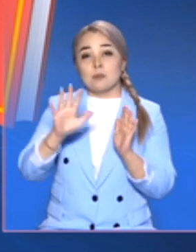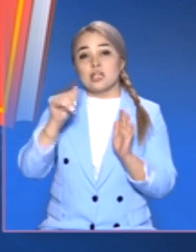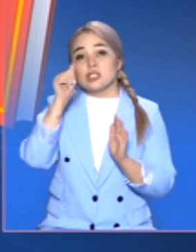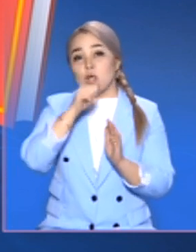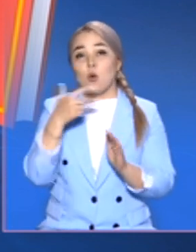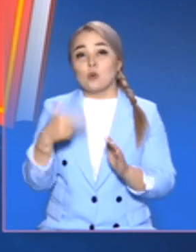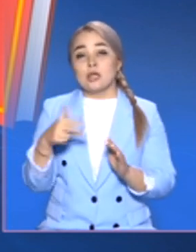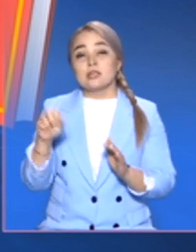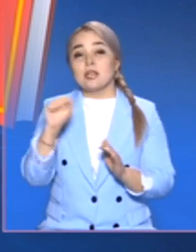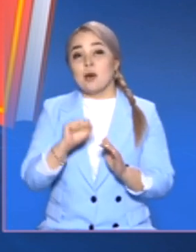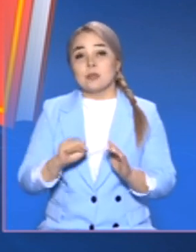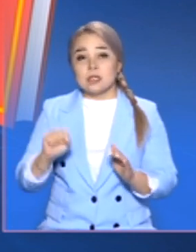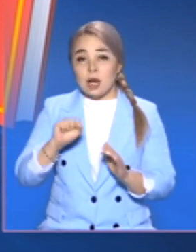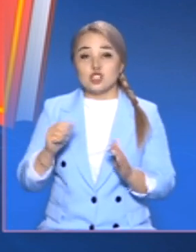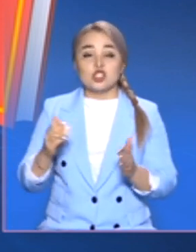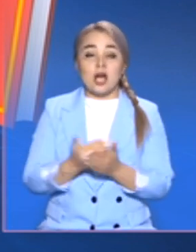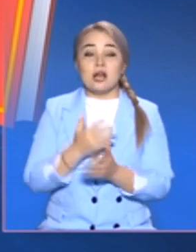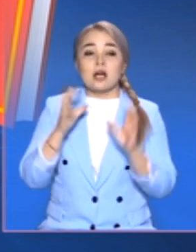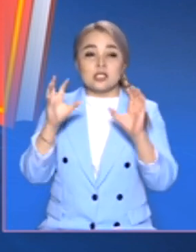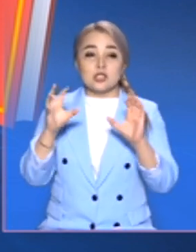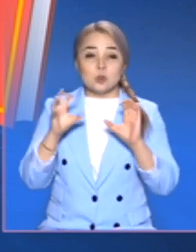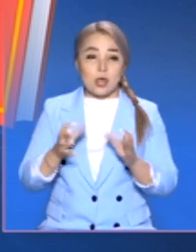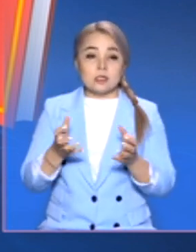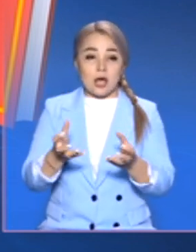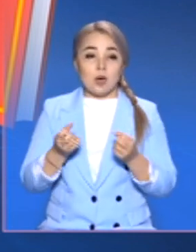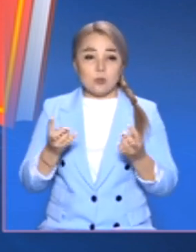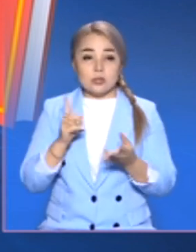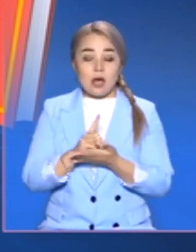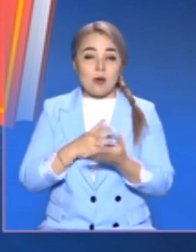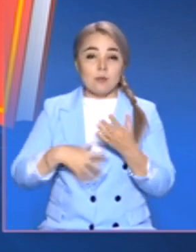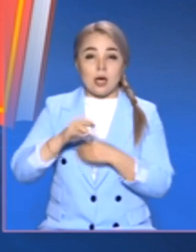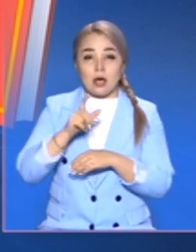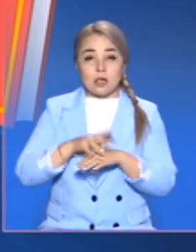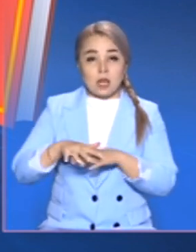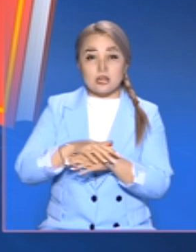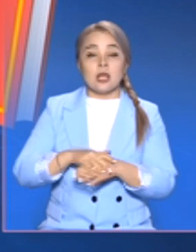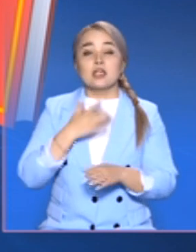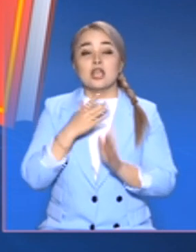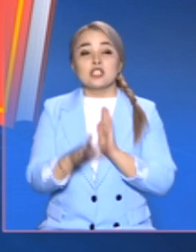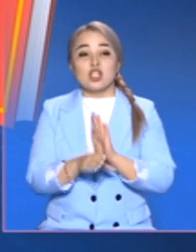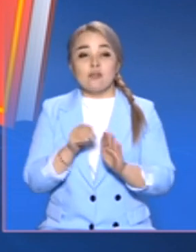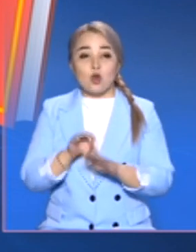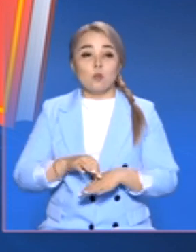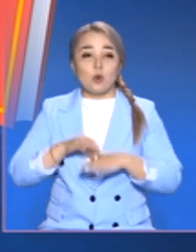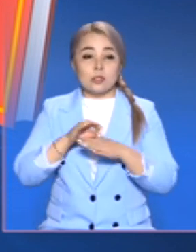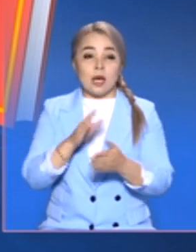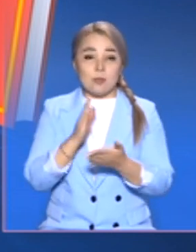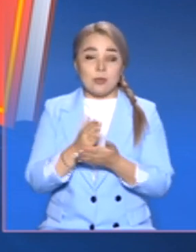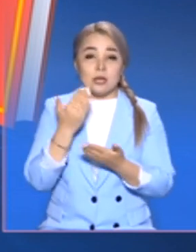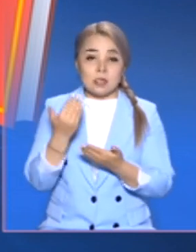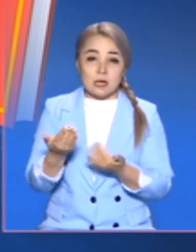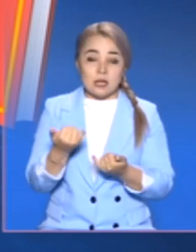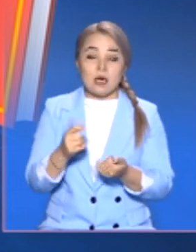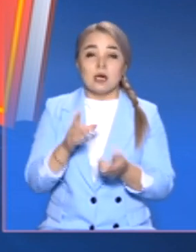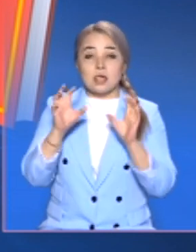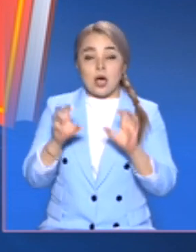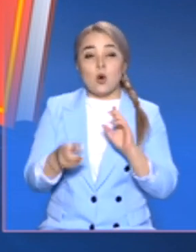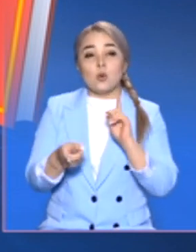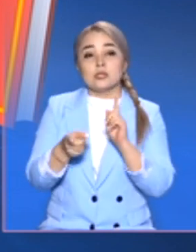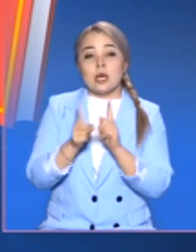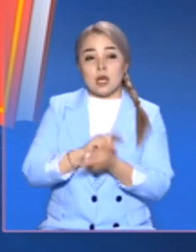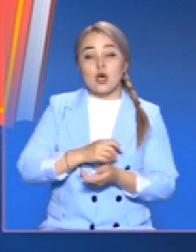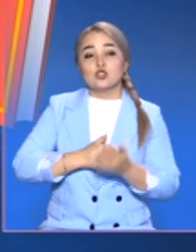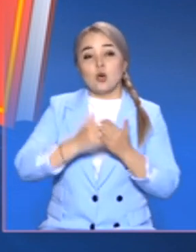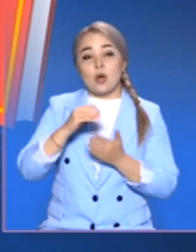жылы 30 тамызда жаңа конституцияны қабылдау үшін бүкіл халықтық референдум өтті. Ата заңды әзірлеуге жоғарғы кеңес қатысқан